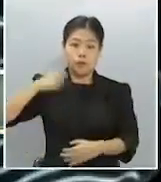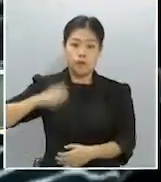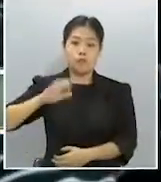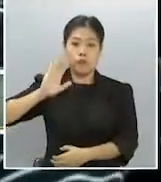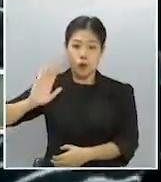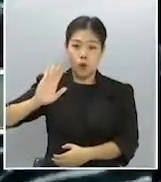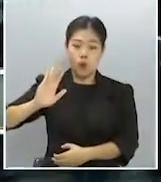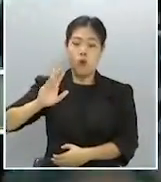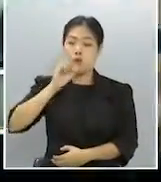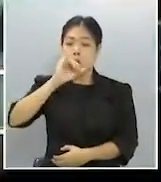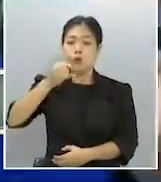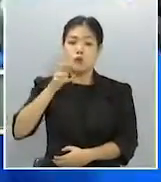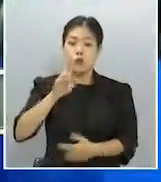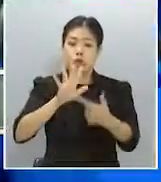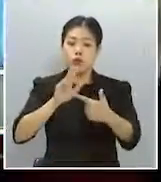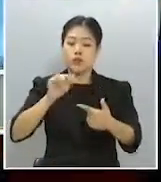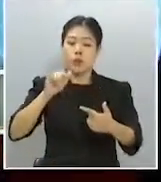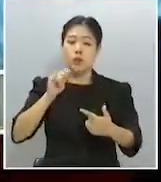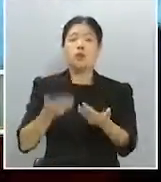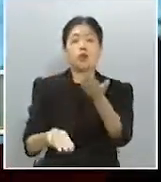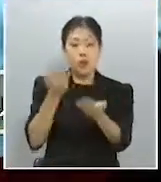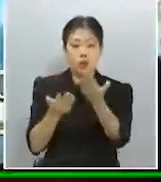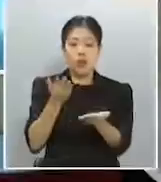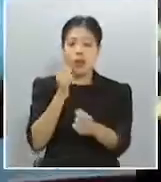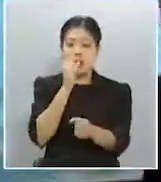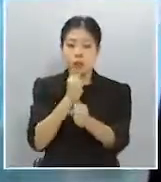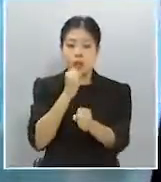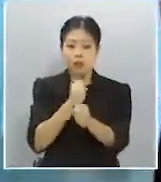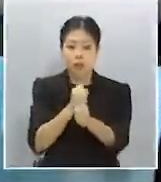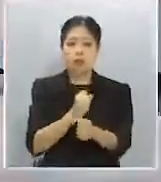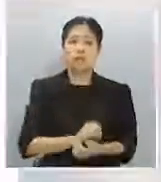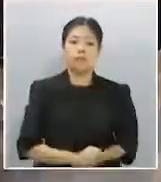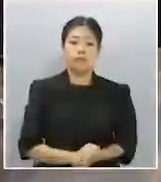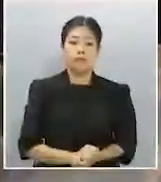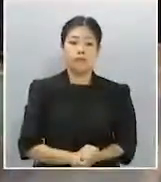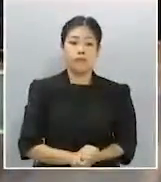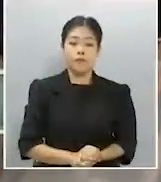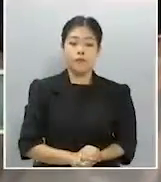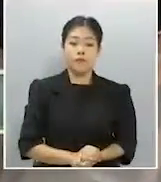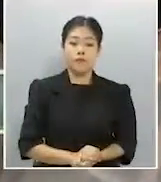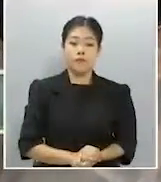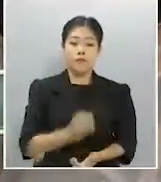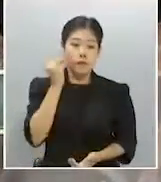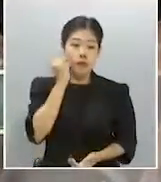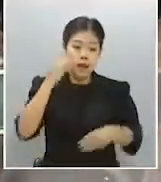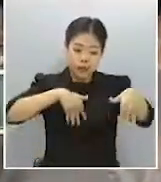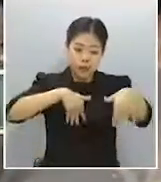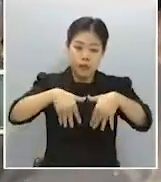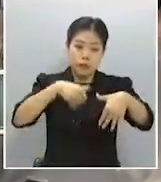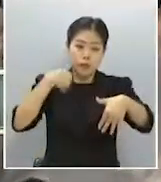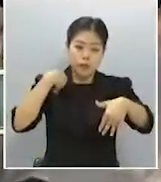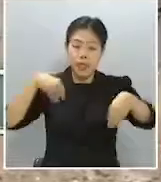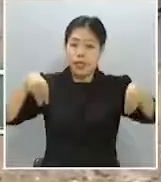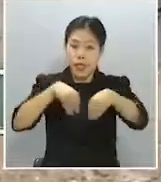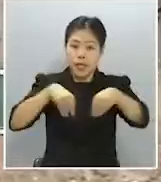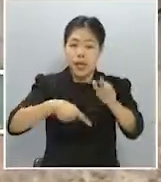จรูญโพสต์ Facebook เป็นขั้นตอนปกติที่พนักงานสอบสวนต้องดำเนินการอยู่แล้วชาวบ้านข้างเคียงที่ประสบเหตุไฟไหม้บ้านจากเห